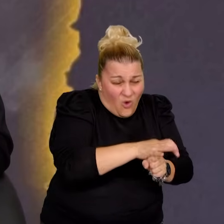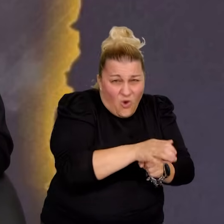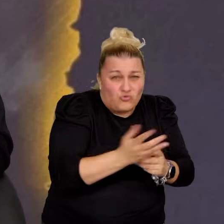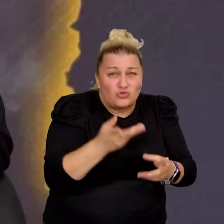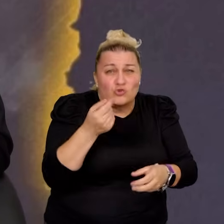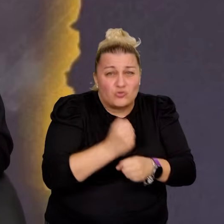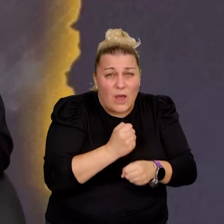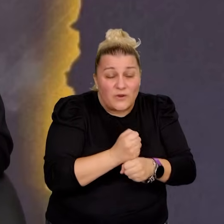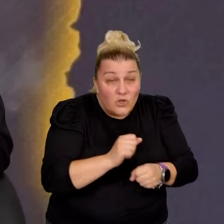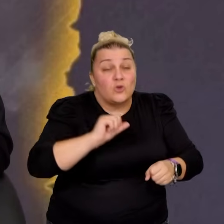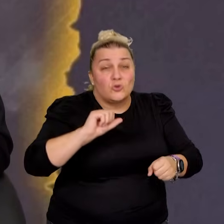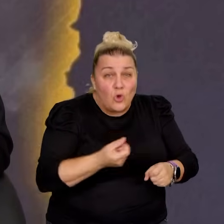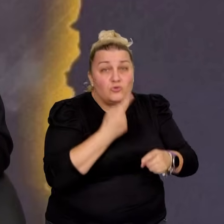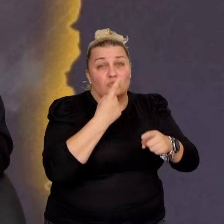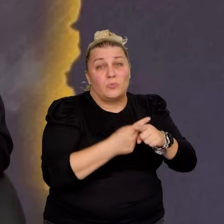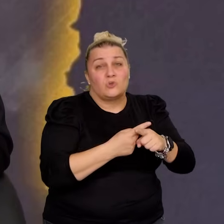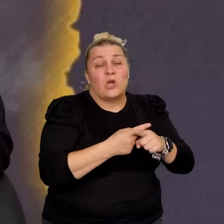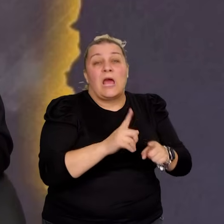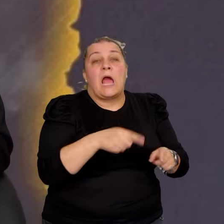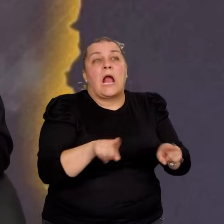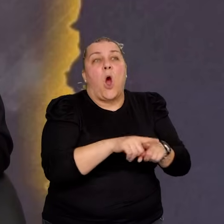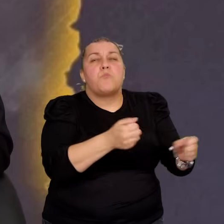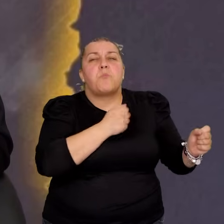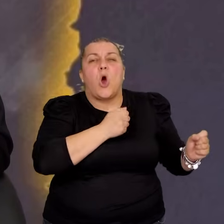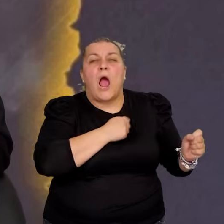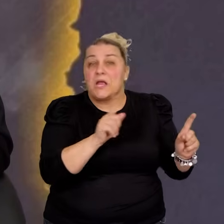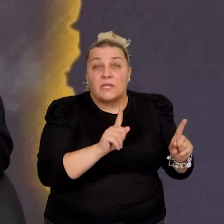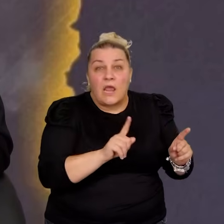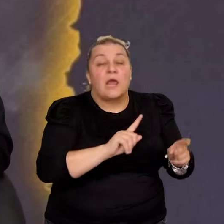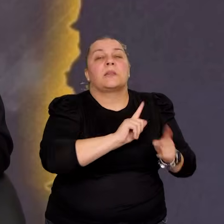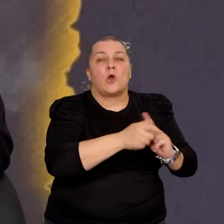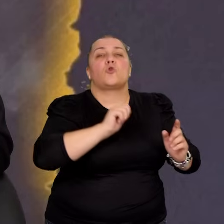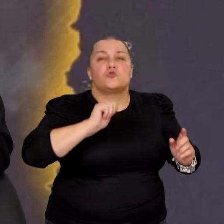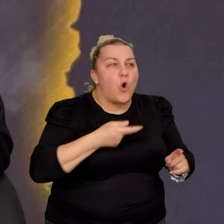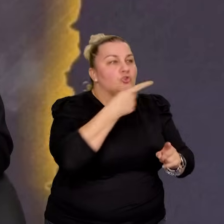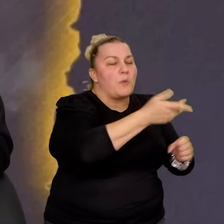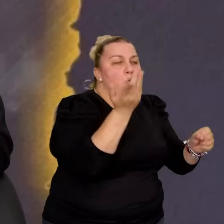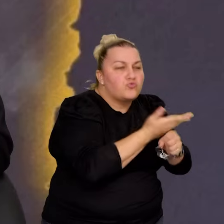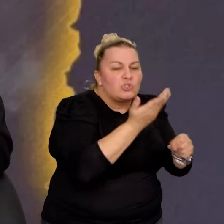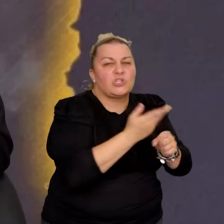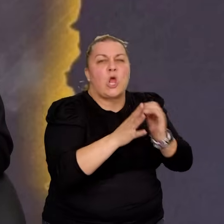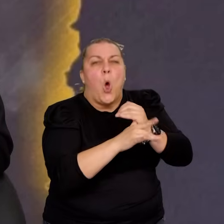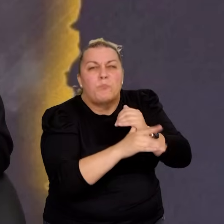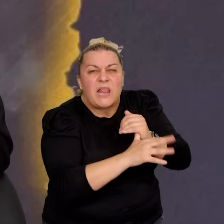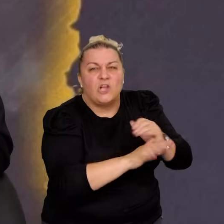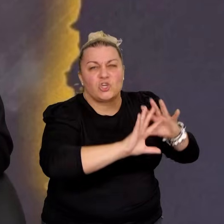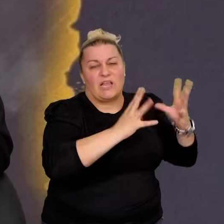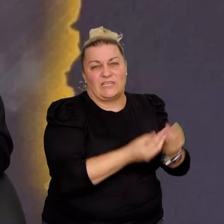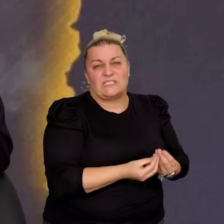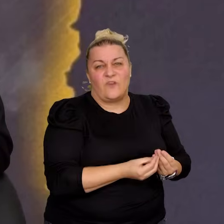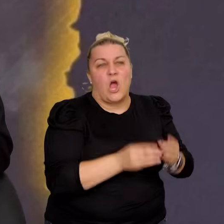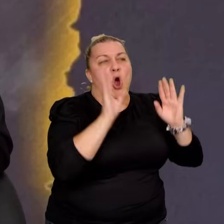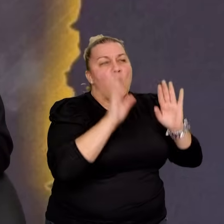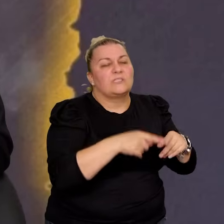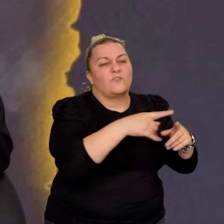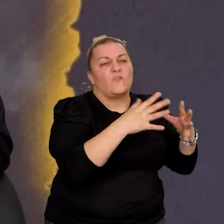napravili, znači njima ni trunke pokajanja nije bilo, nego su išli do kraja uništiti, opljačati grad i ostaviti ga